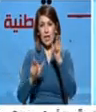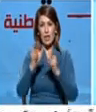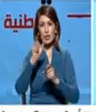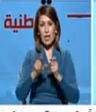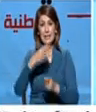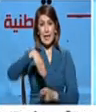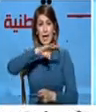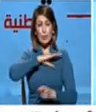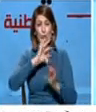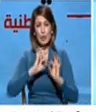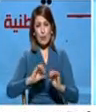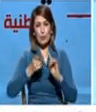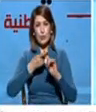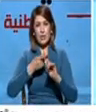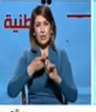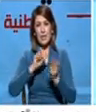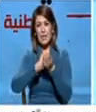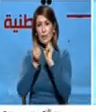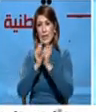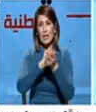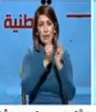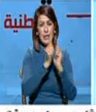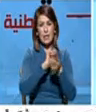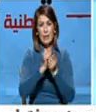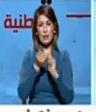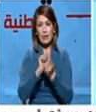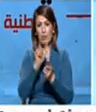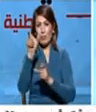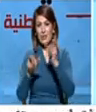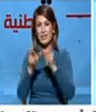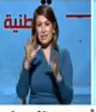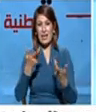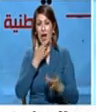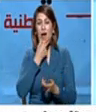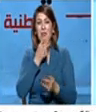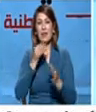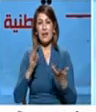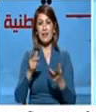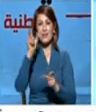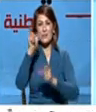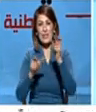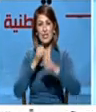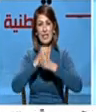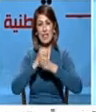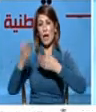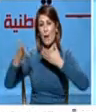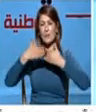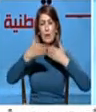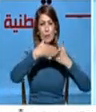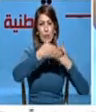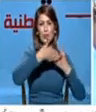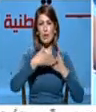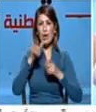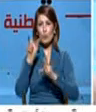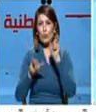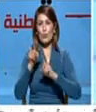يحب يغير المزاوجه تقوى فيها يقلق مثلا الموجودين الكلفه ما